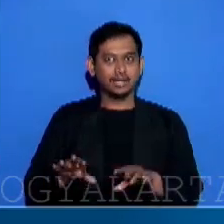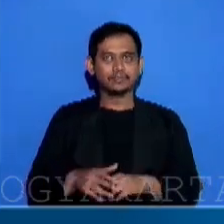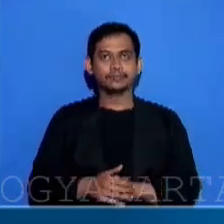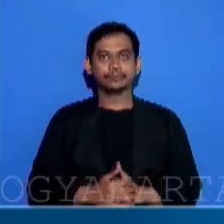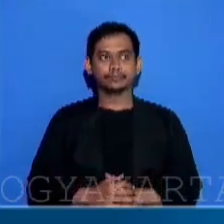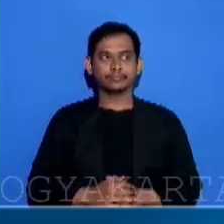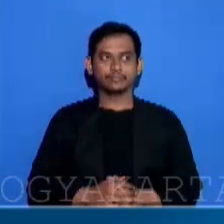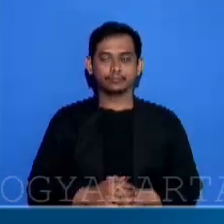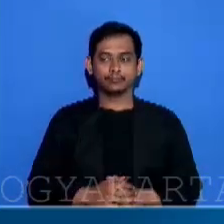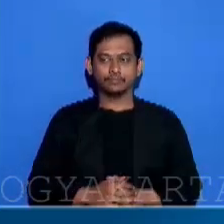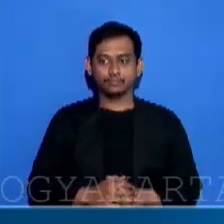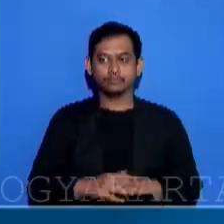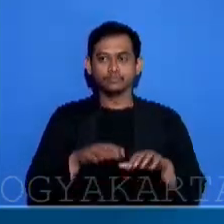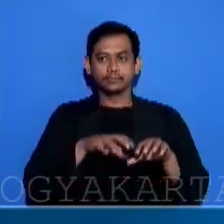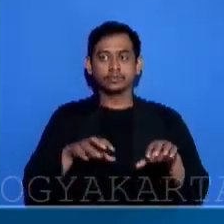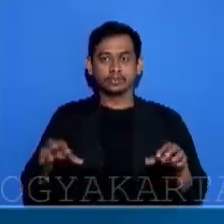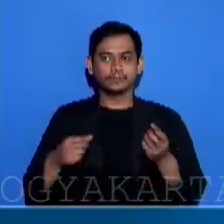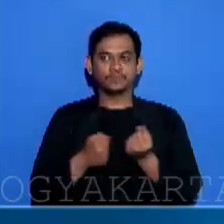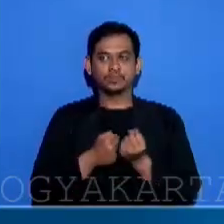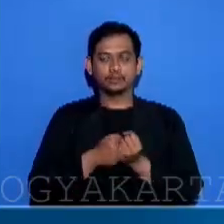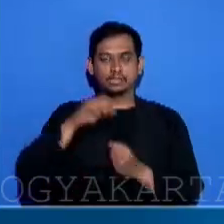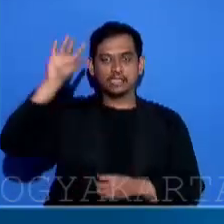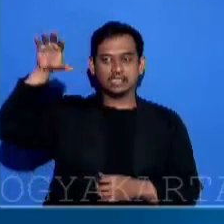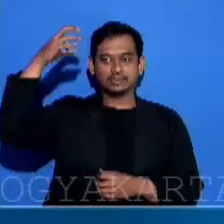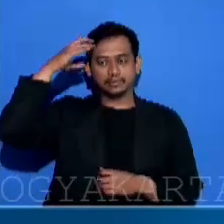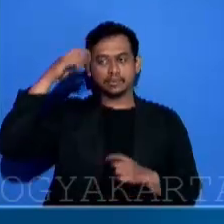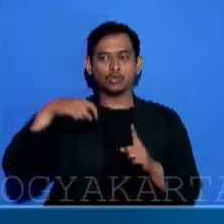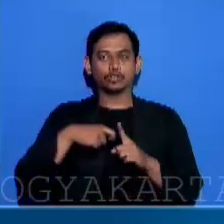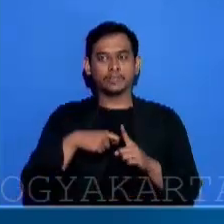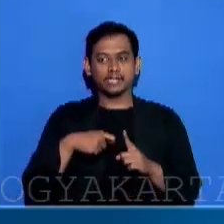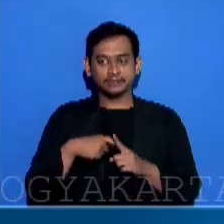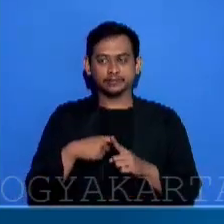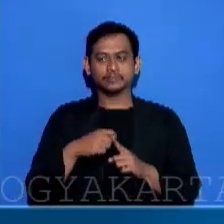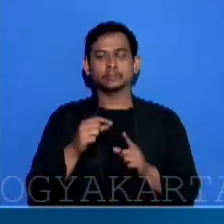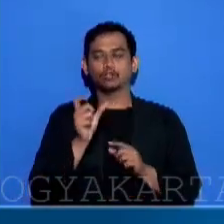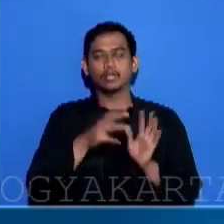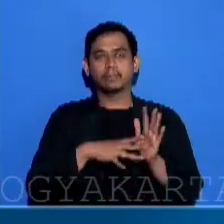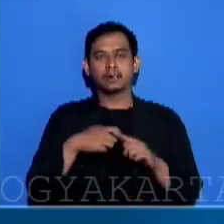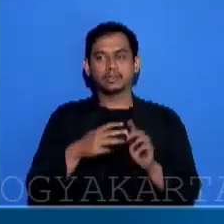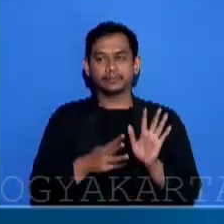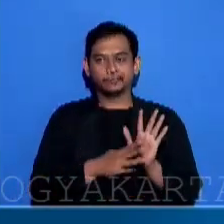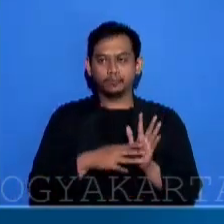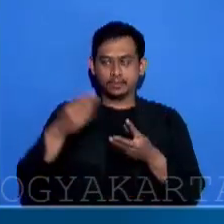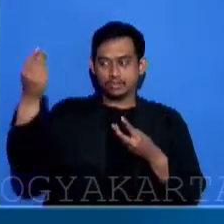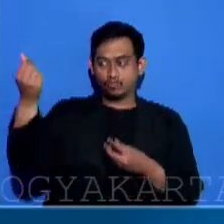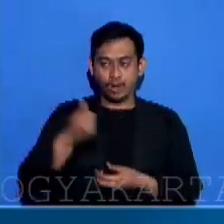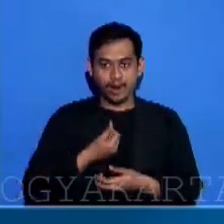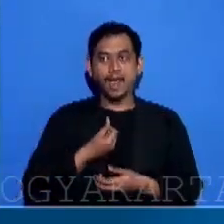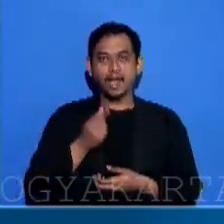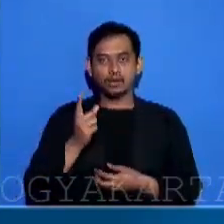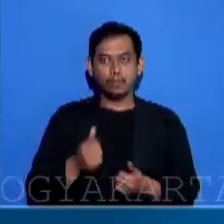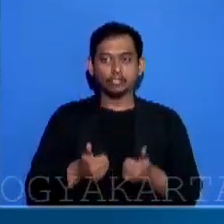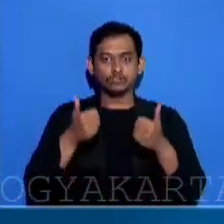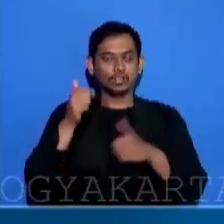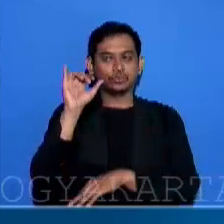Kegiatan bazar yang didukung oleh Dinas Koperasi UKM DIY serta Paniradio Keistimewaan DIY tersebut diikuti 35 stand